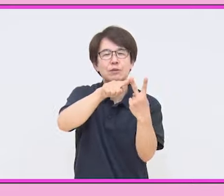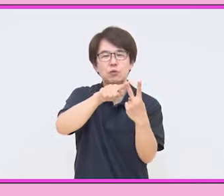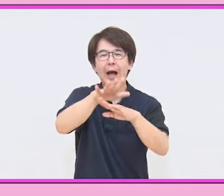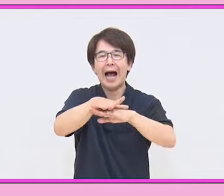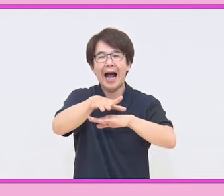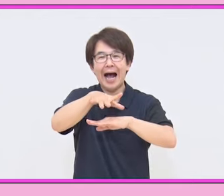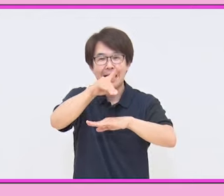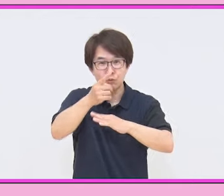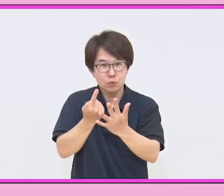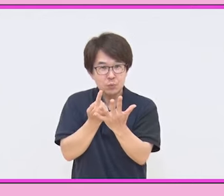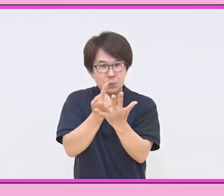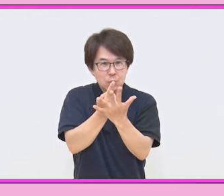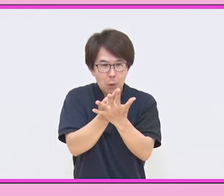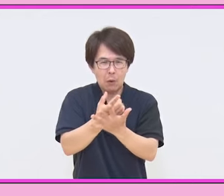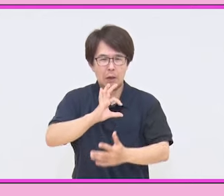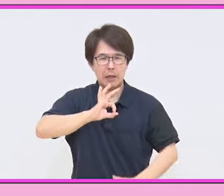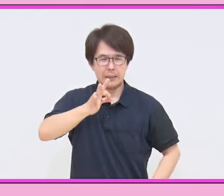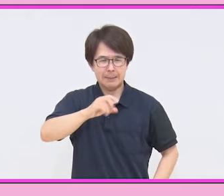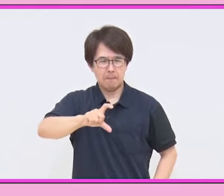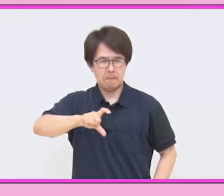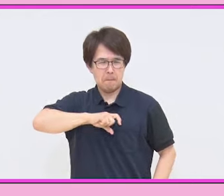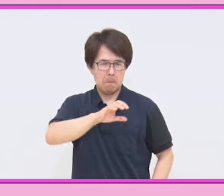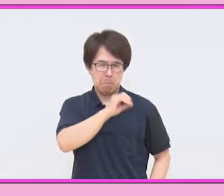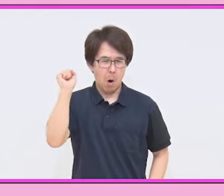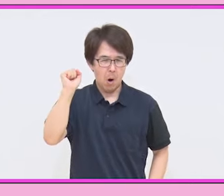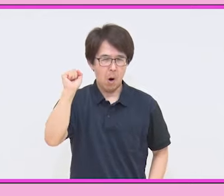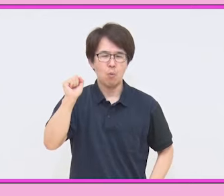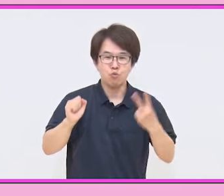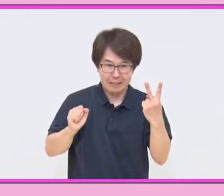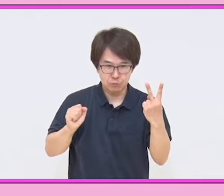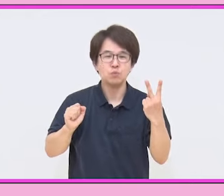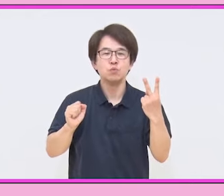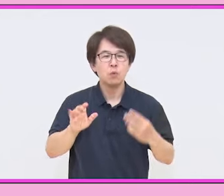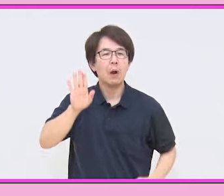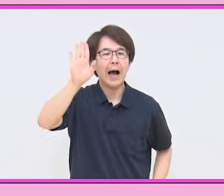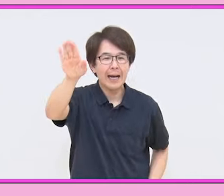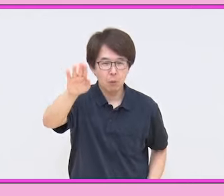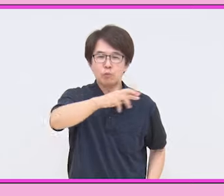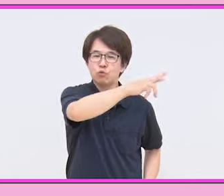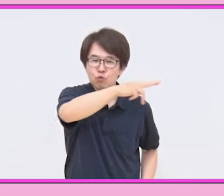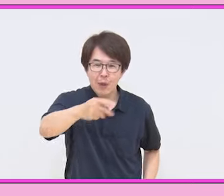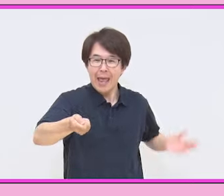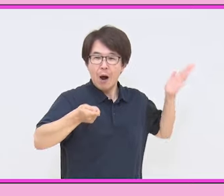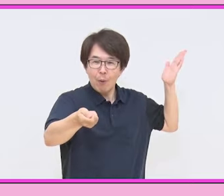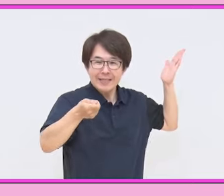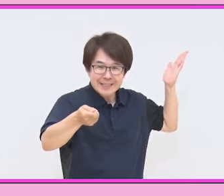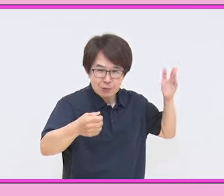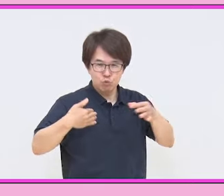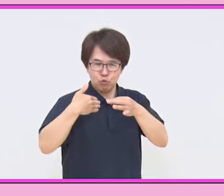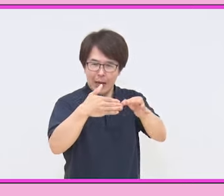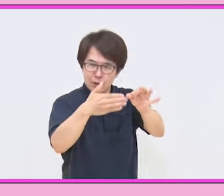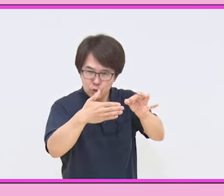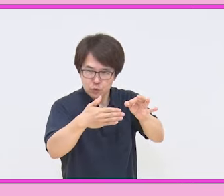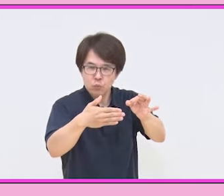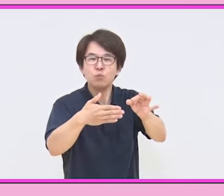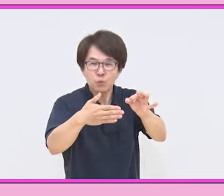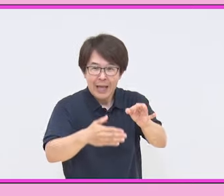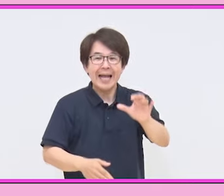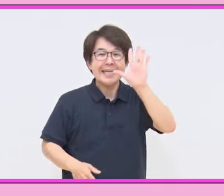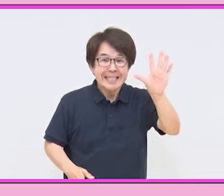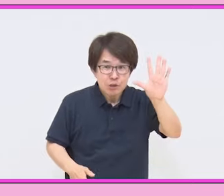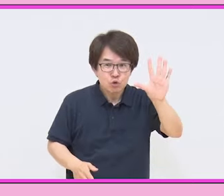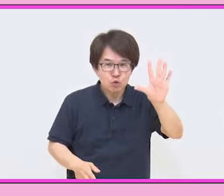も金メダルを獲得。そしてその後も水泳、フェンシング、卓球など5つの競技でパラリンピックに出場